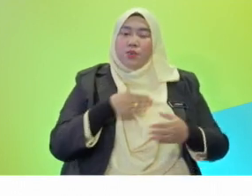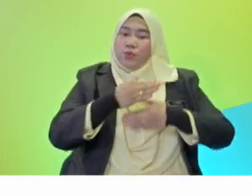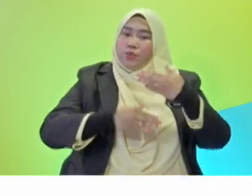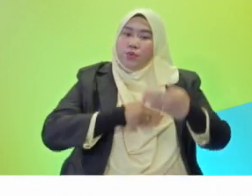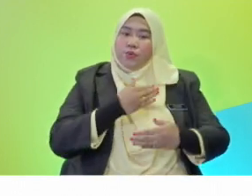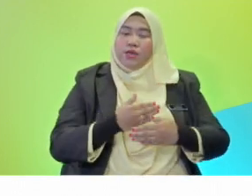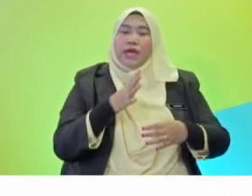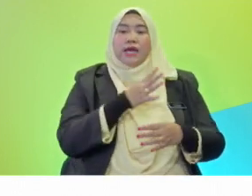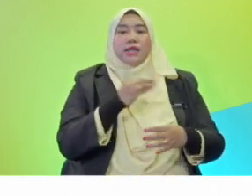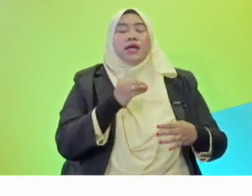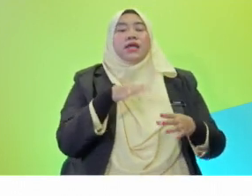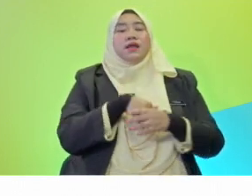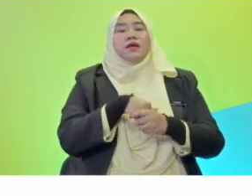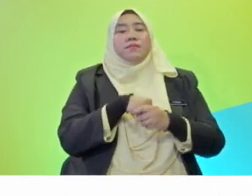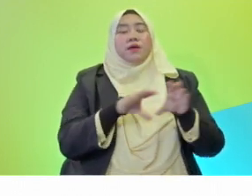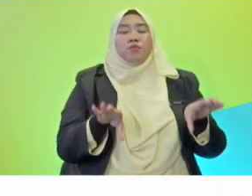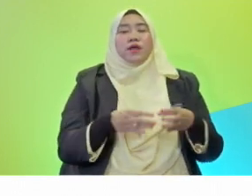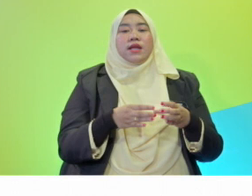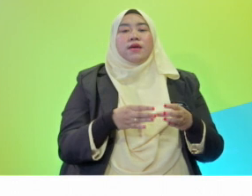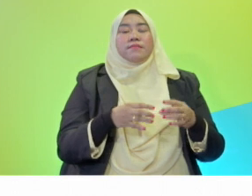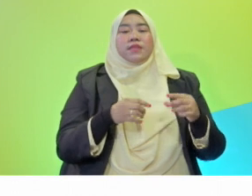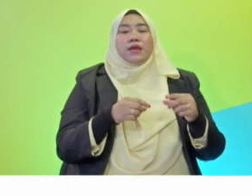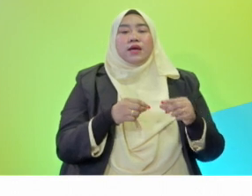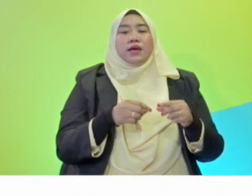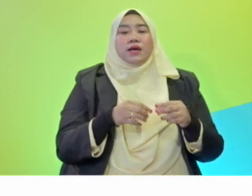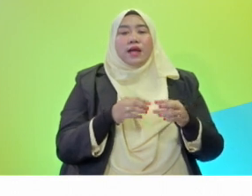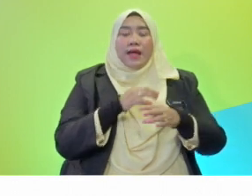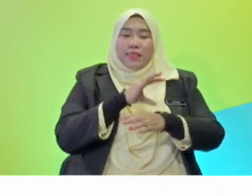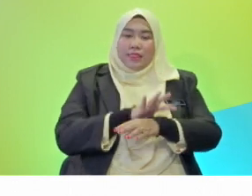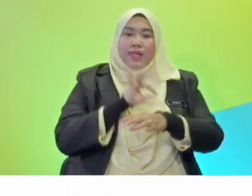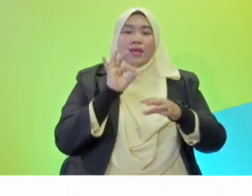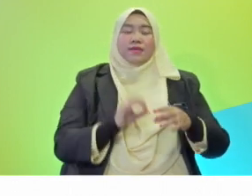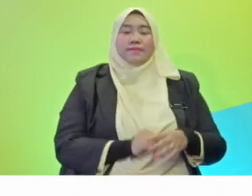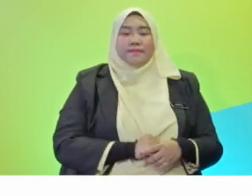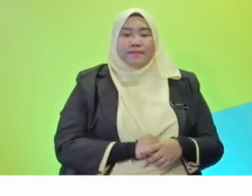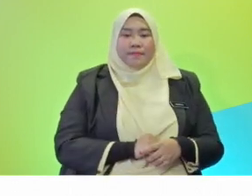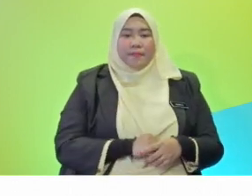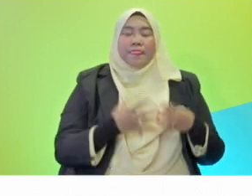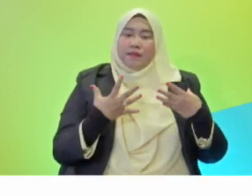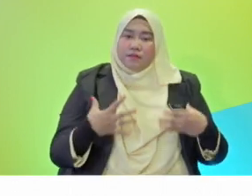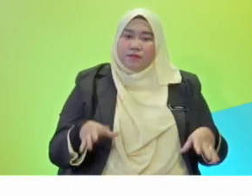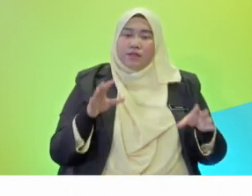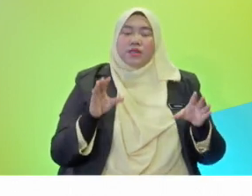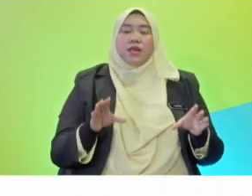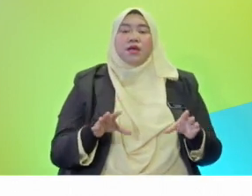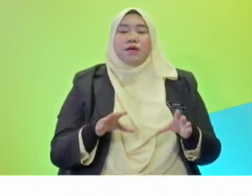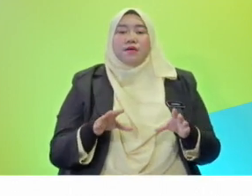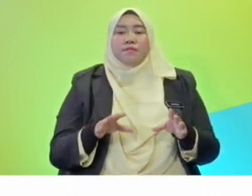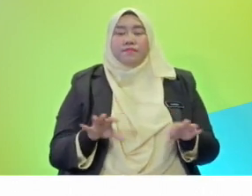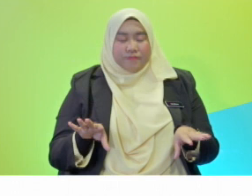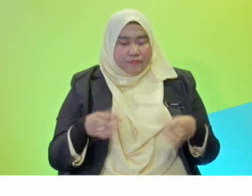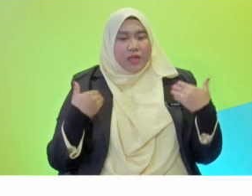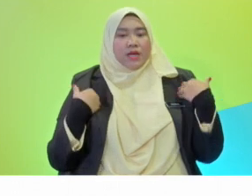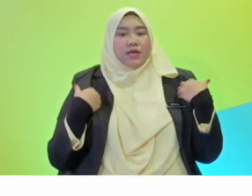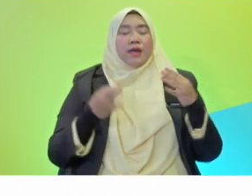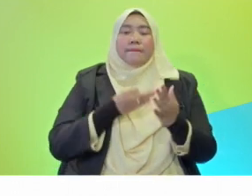buat dalam bentuk rantai ataupun chain dan di sini juga Cikgu sudah berlaku pencaksiran itu yang